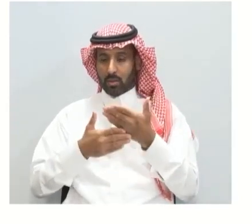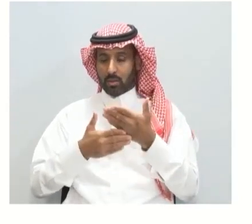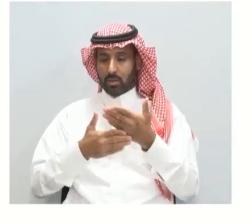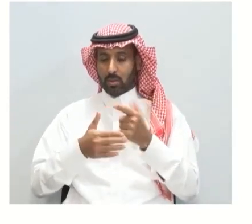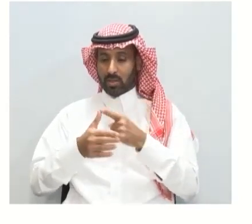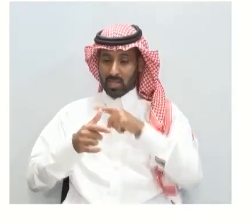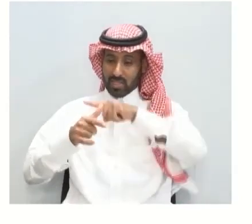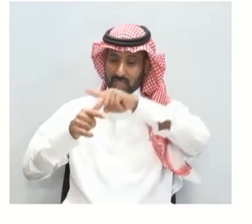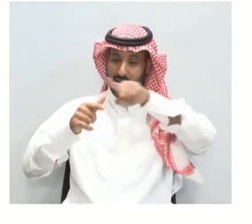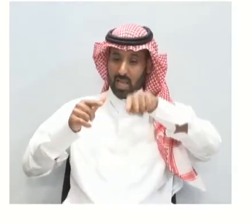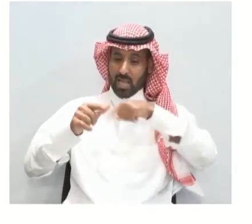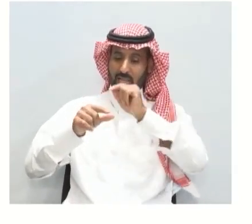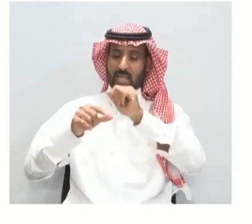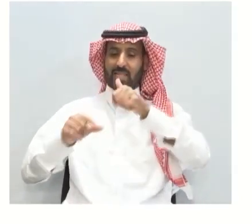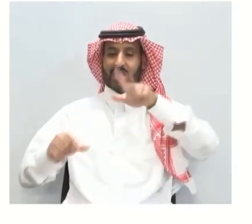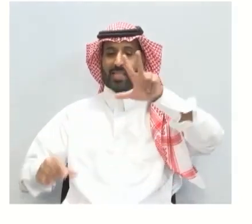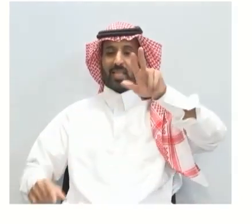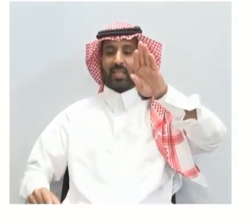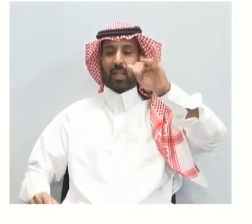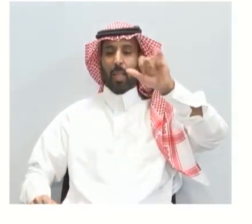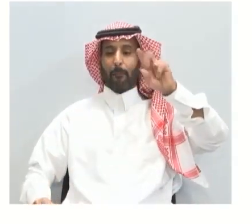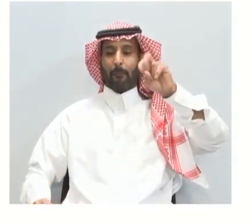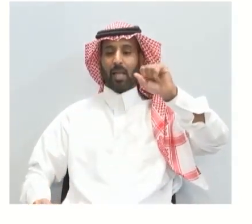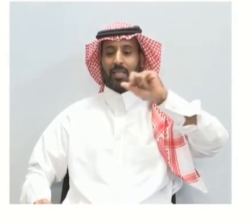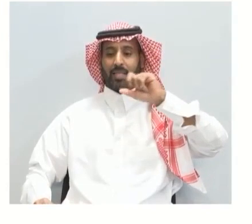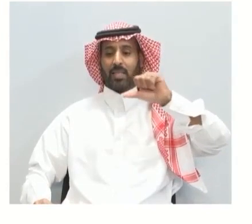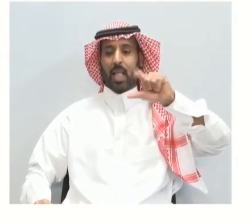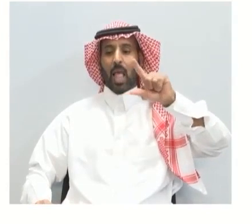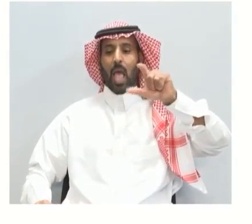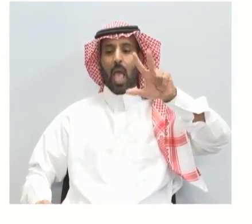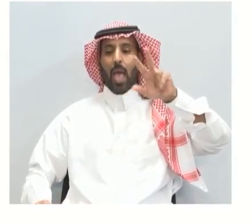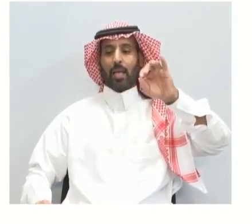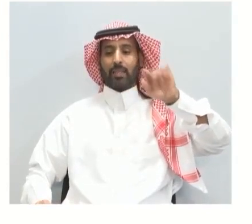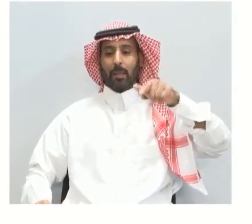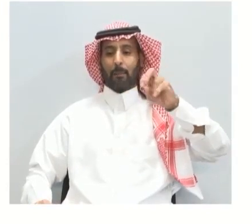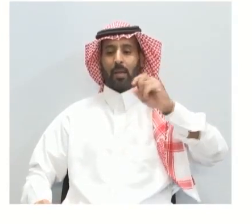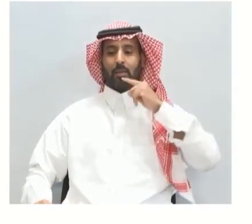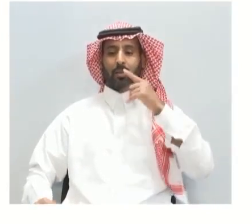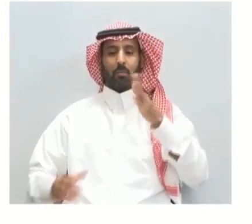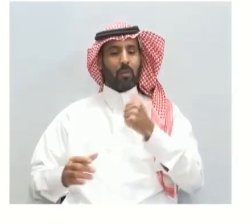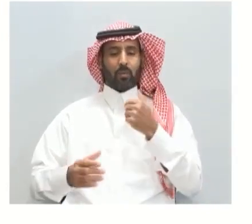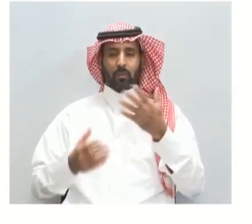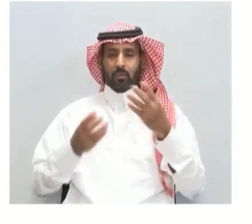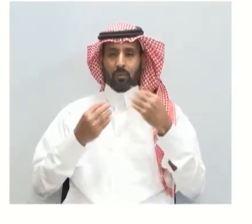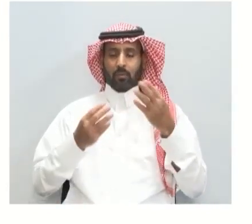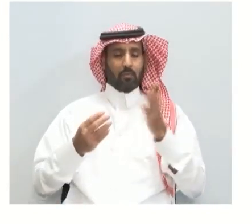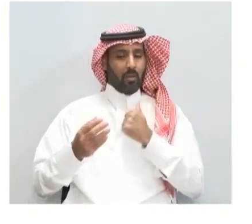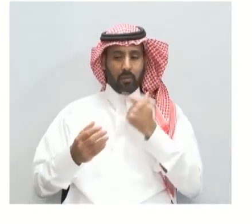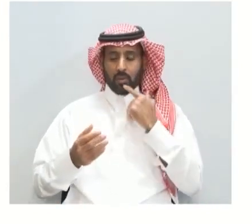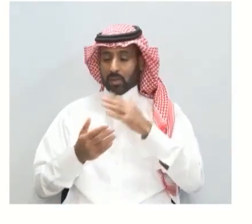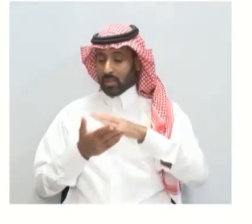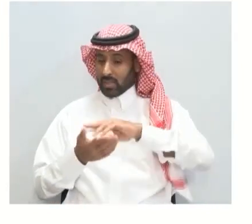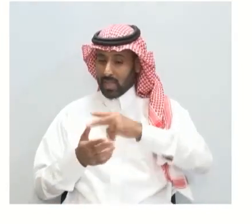تحدث في السيتوبلازم هذه العمليه لا هوائيه تحدث بدون وجود الاكسجين في هذه العمليه تتحلل جزيئات السكر